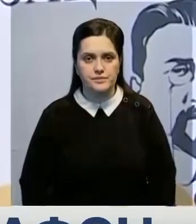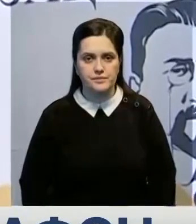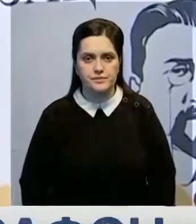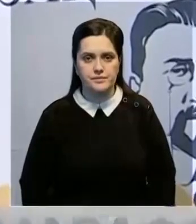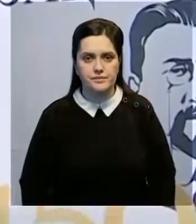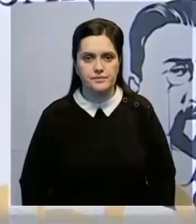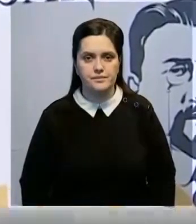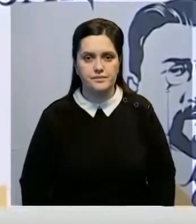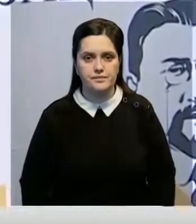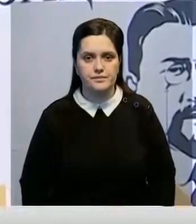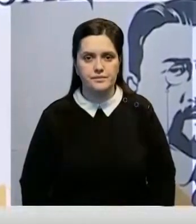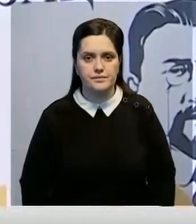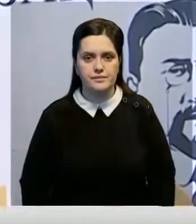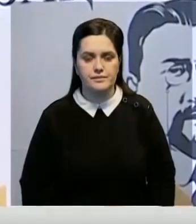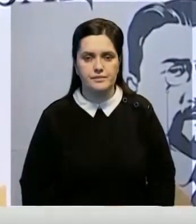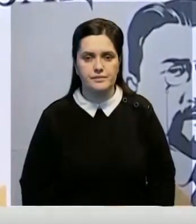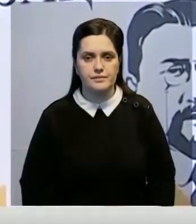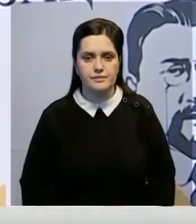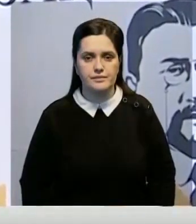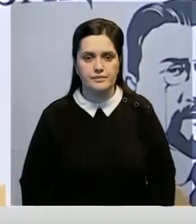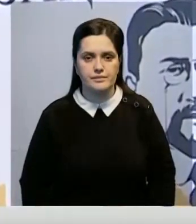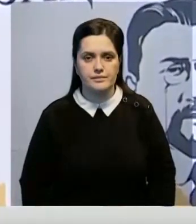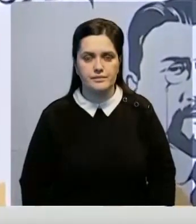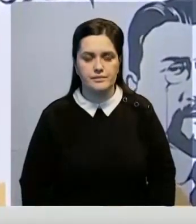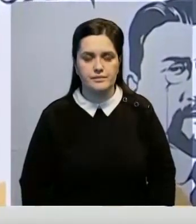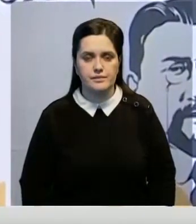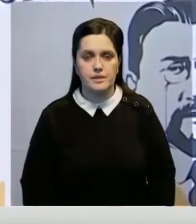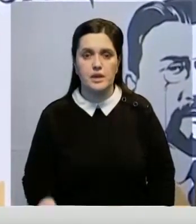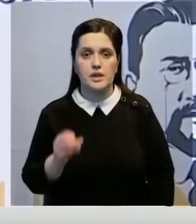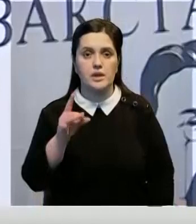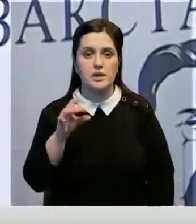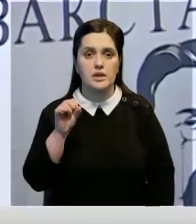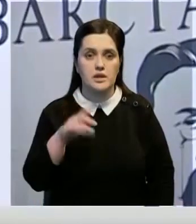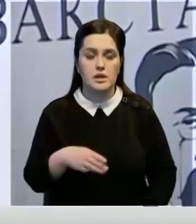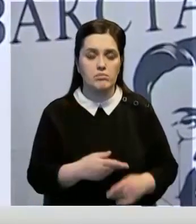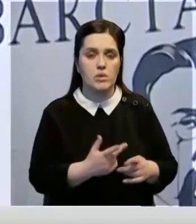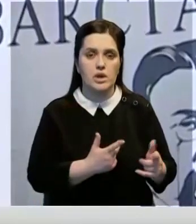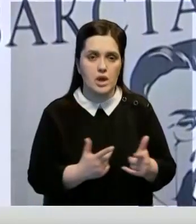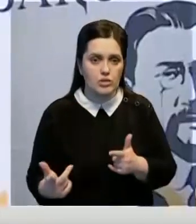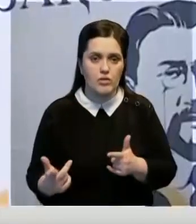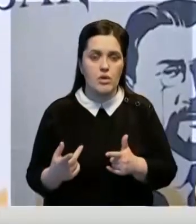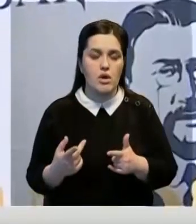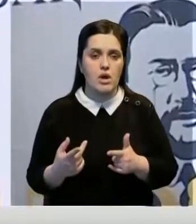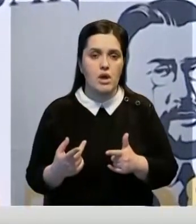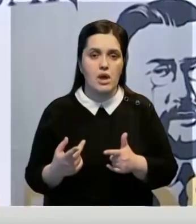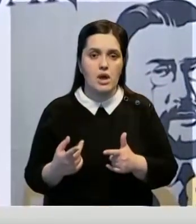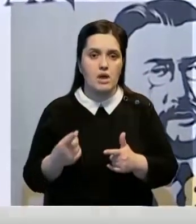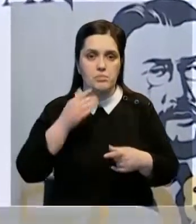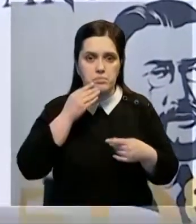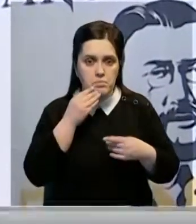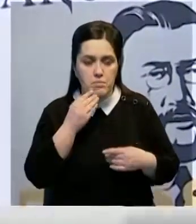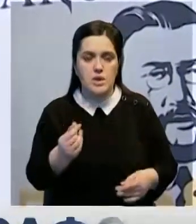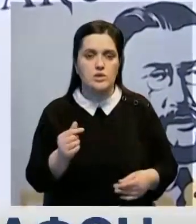рисковать. Не каждый велосипедист, конечно, справится с такой дистанцией, но Ернат решительно готов ее преодолеть, достаточно мотивирован,